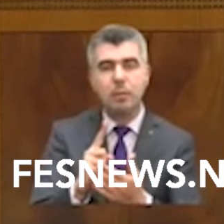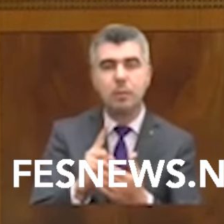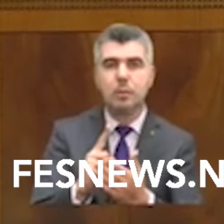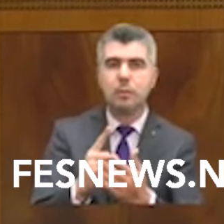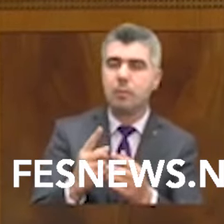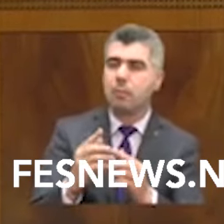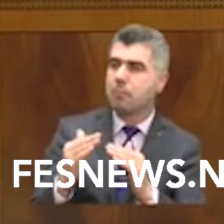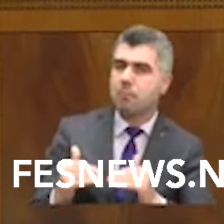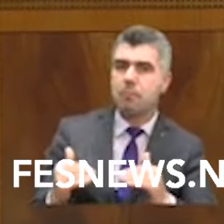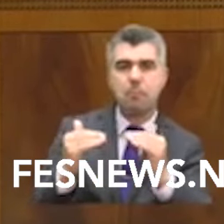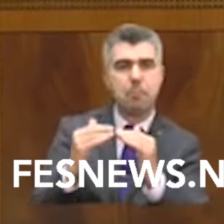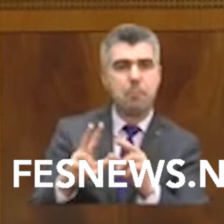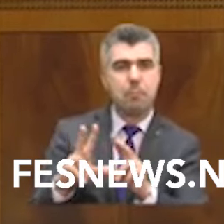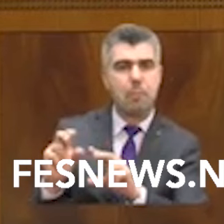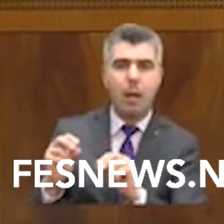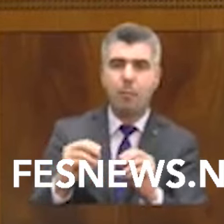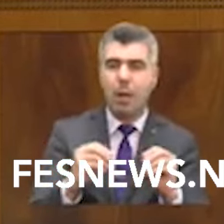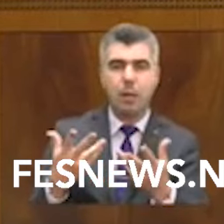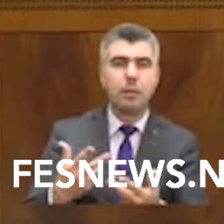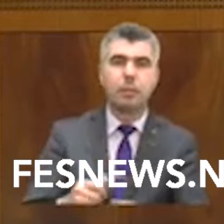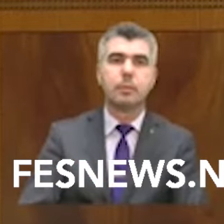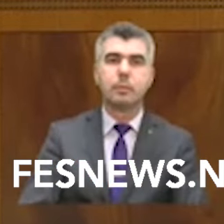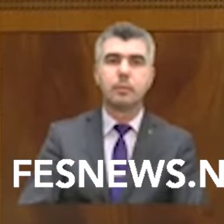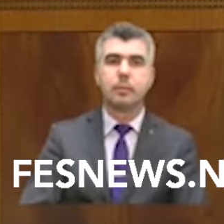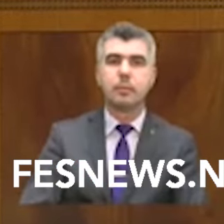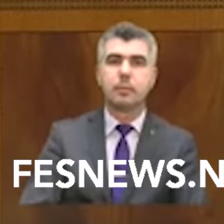كيدخل لك منه كيخرج لك، ما عنده اثر.